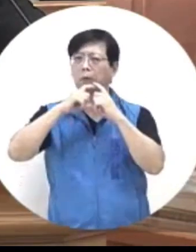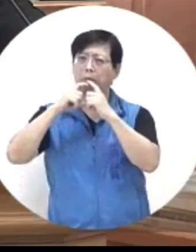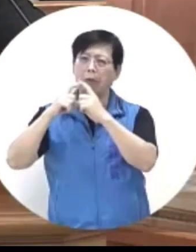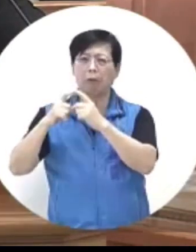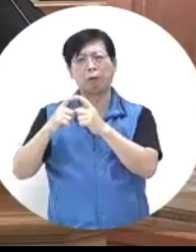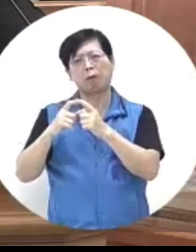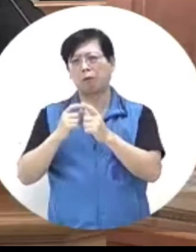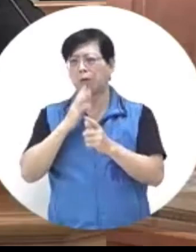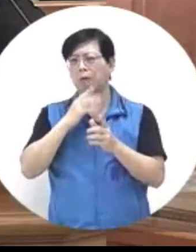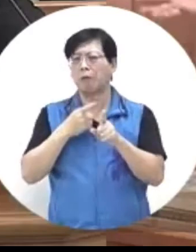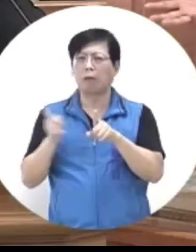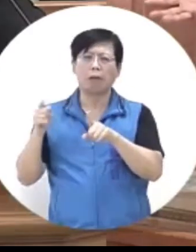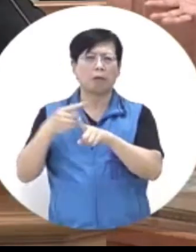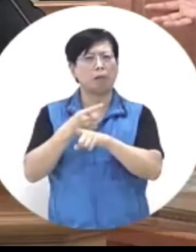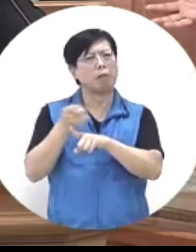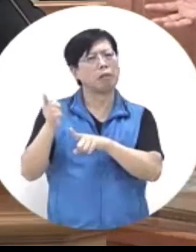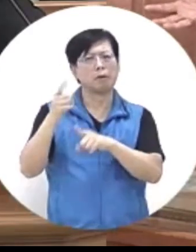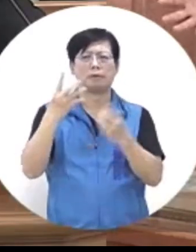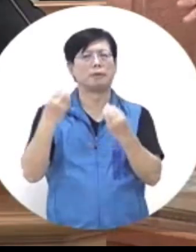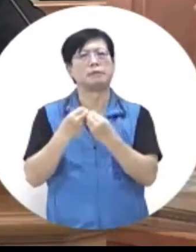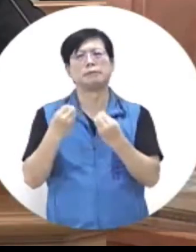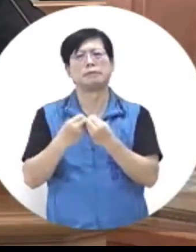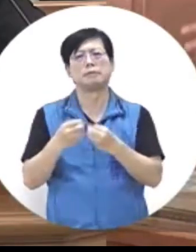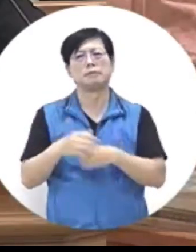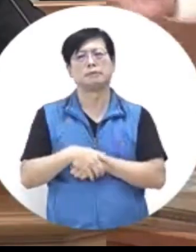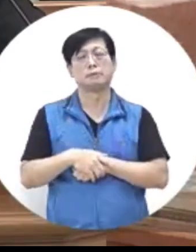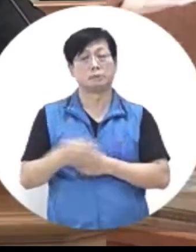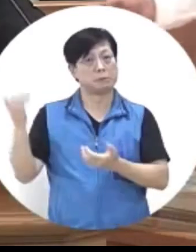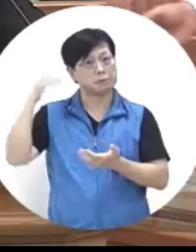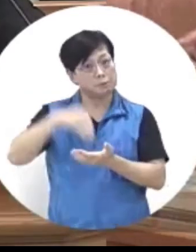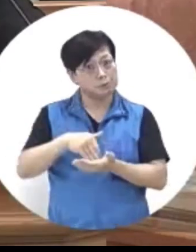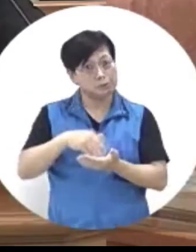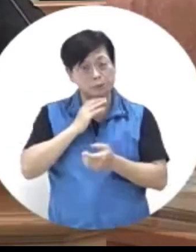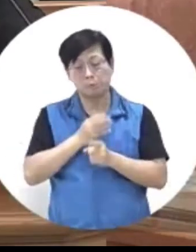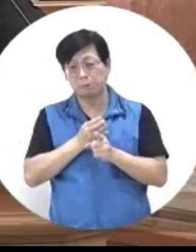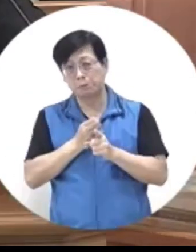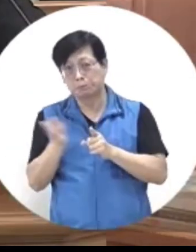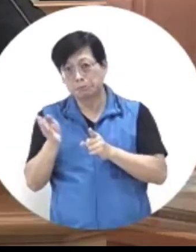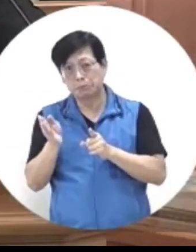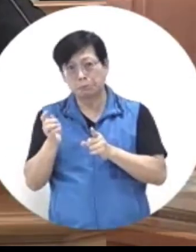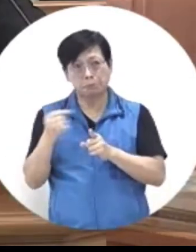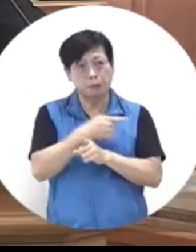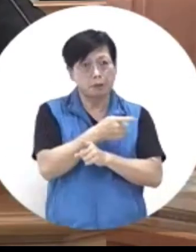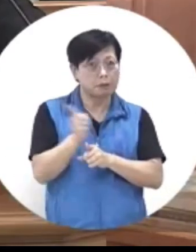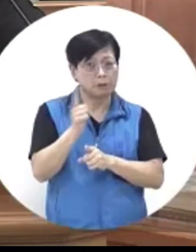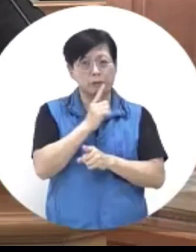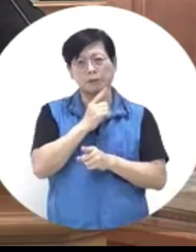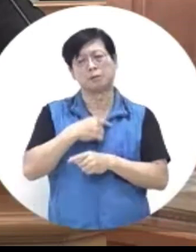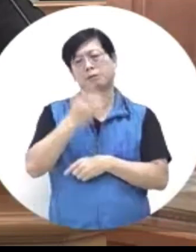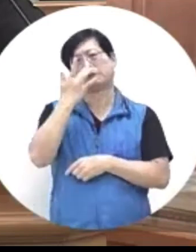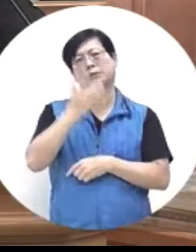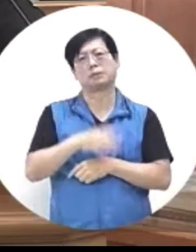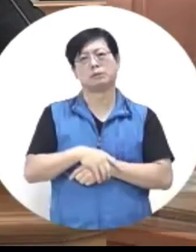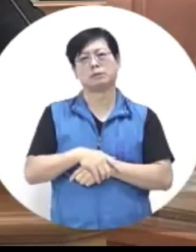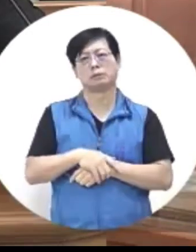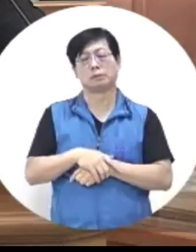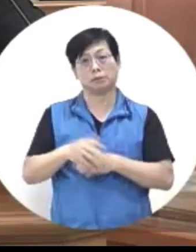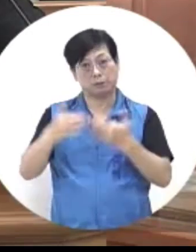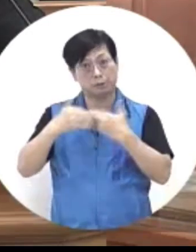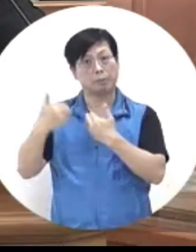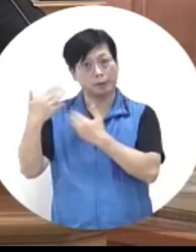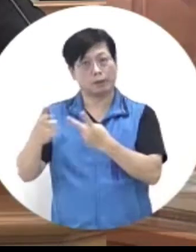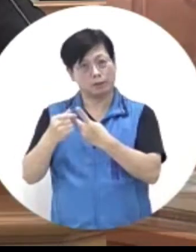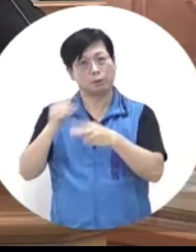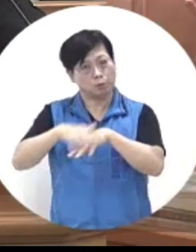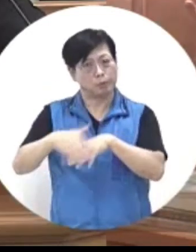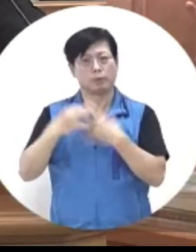这种外交临时式的，这到底在这边转那边转，这样不是交完怎么完了？要不要给？会不会